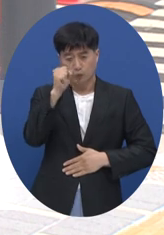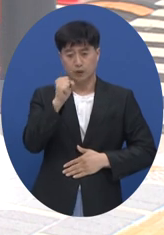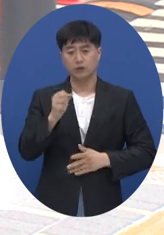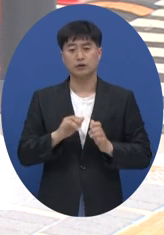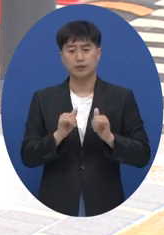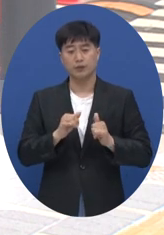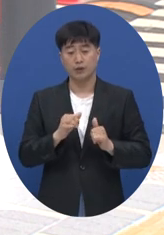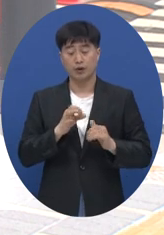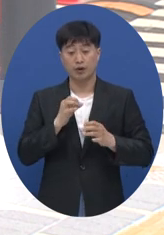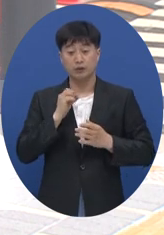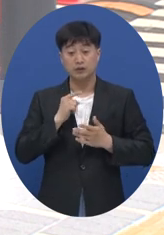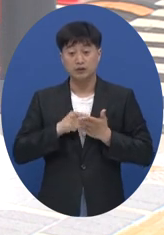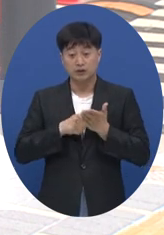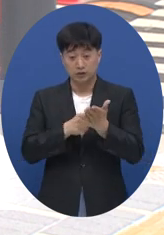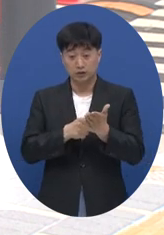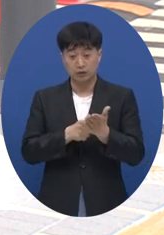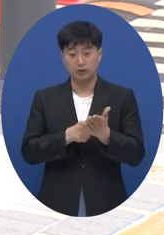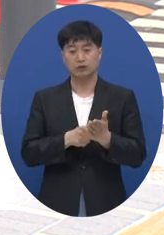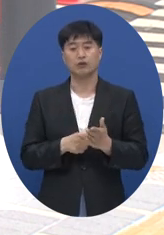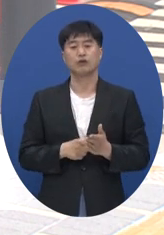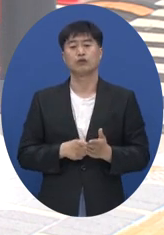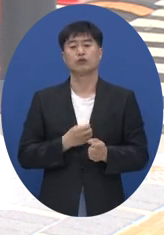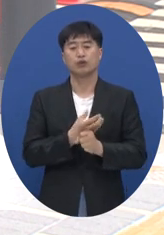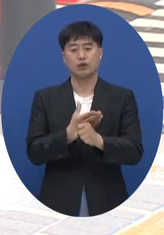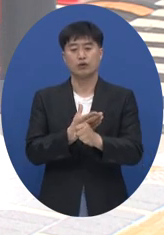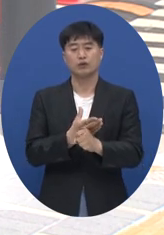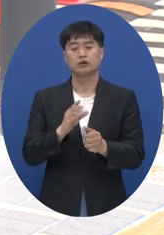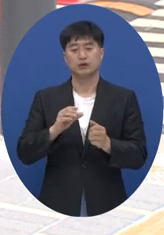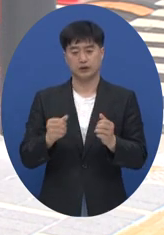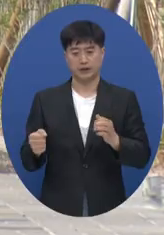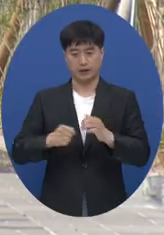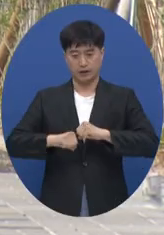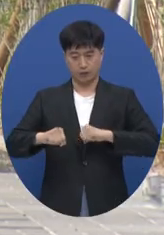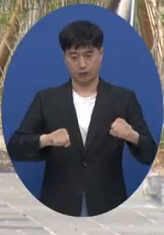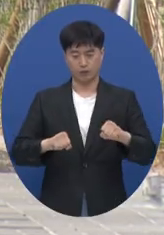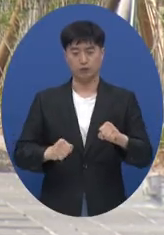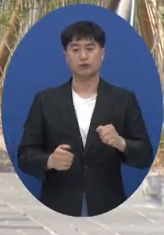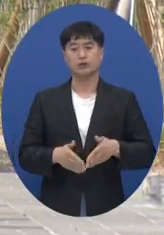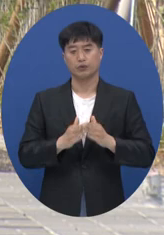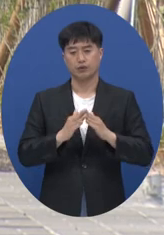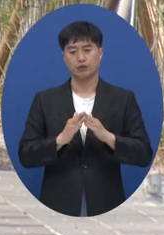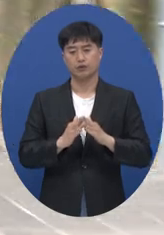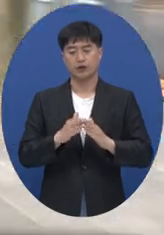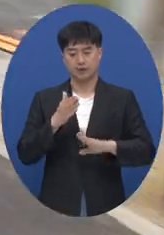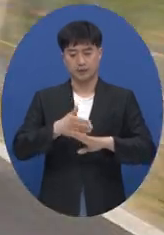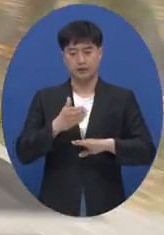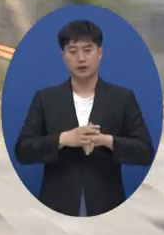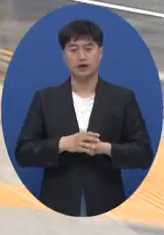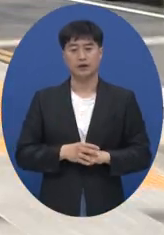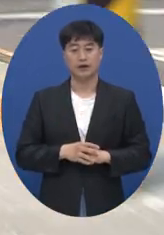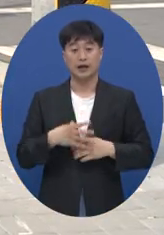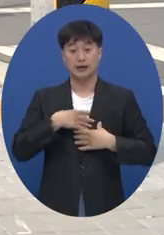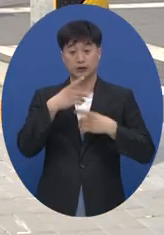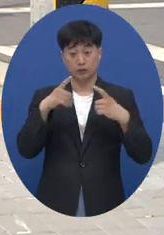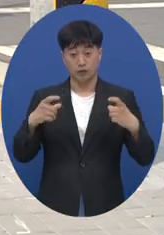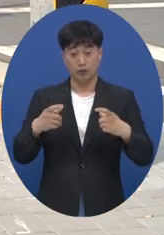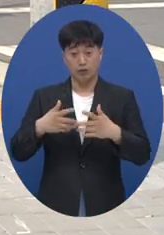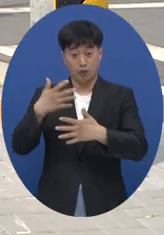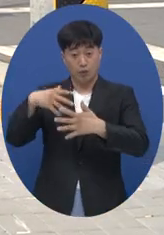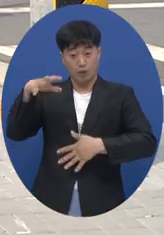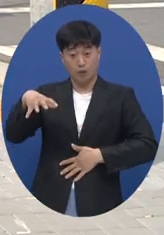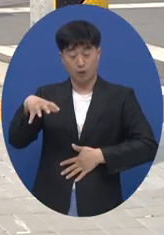전날 개서 이렇게 실시가 되었다는 것에 대해서 굉장히 감사하게 생각합니다 안성 안양 주게 에선 영화관으로 이어지는 비포장